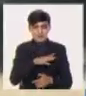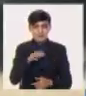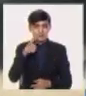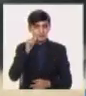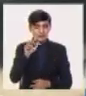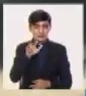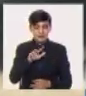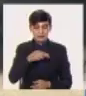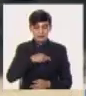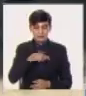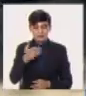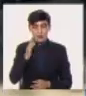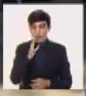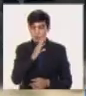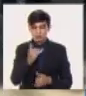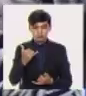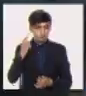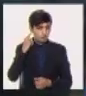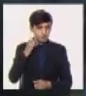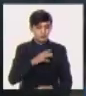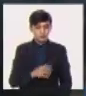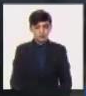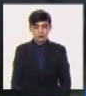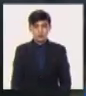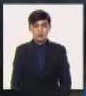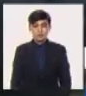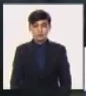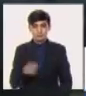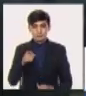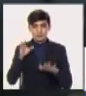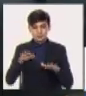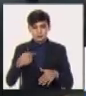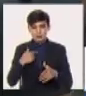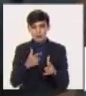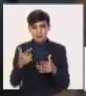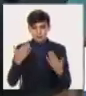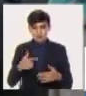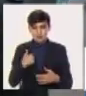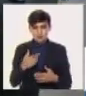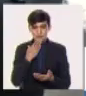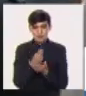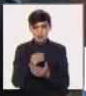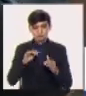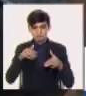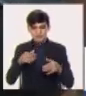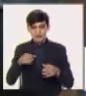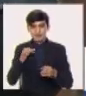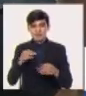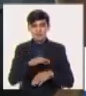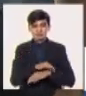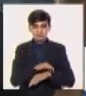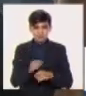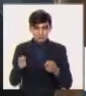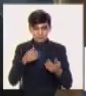қайтыс болған анасының қазасын бүгін естіген. Үш жерден орап алып шығайық, дайындап міне кілемімді әкелдім, матамды